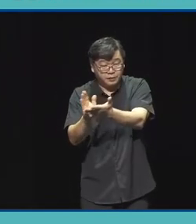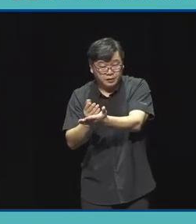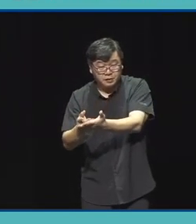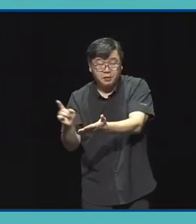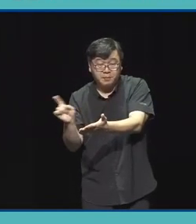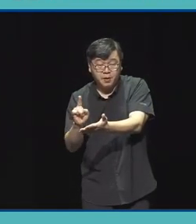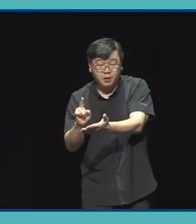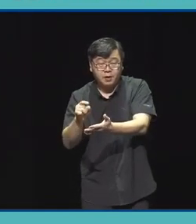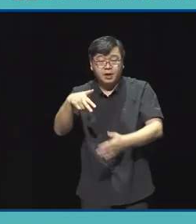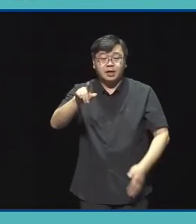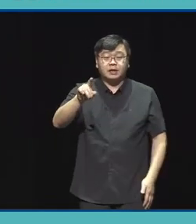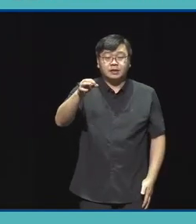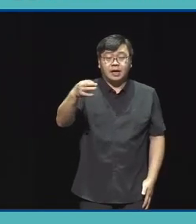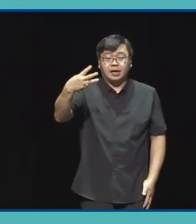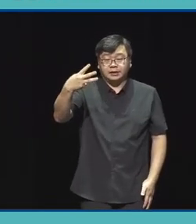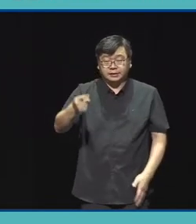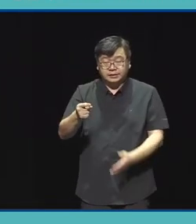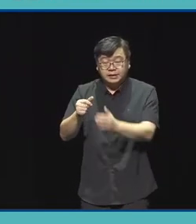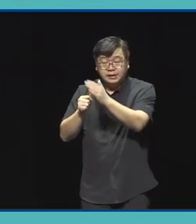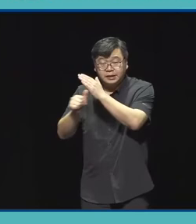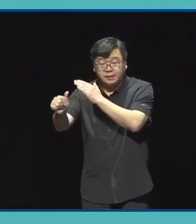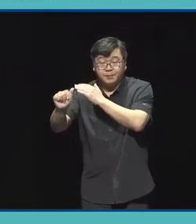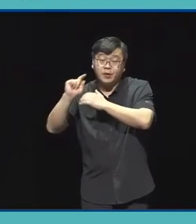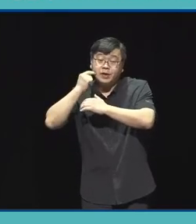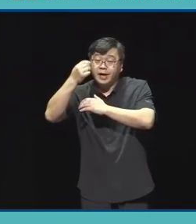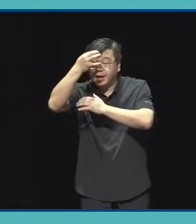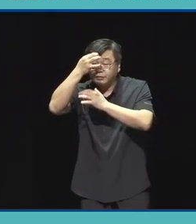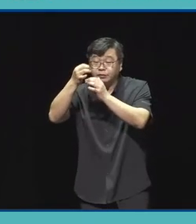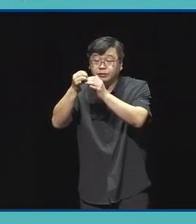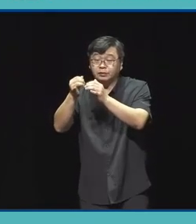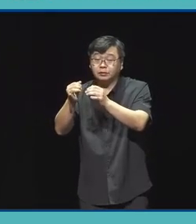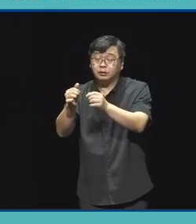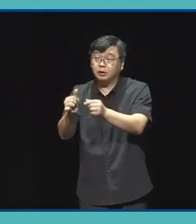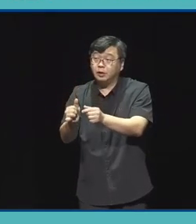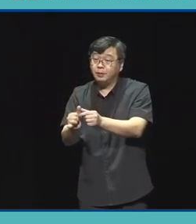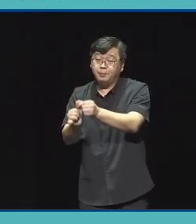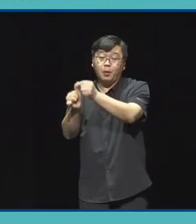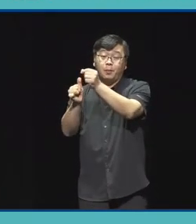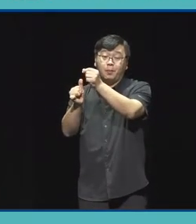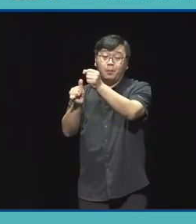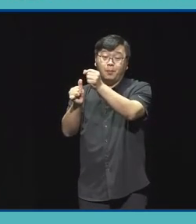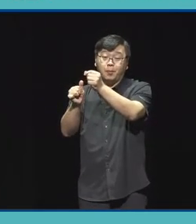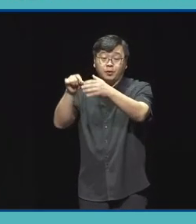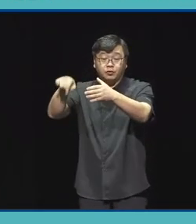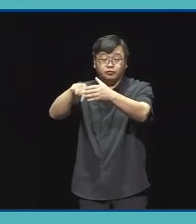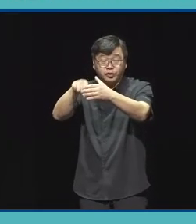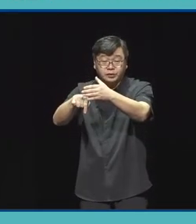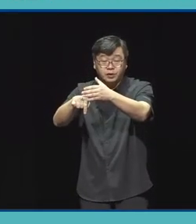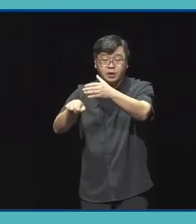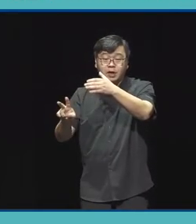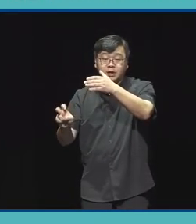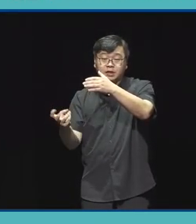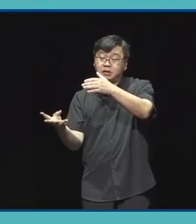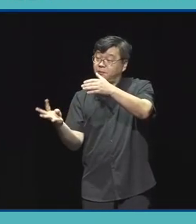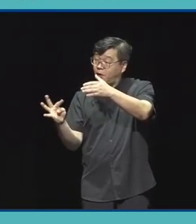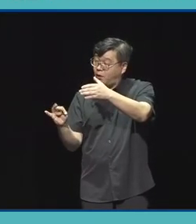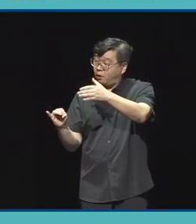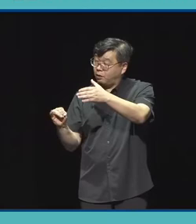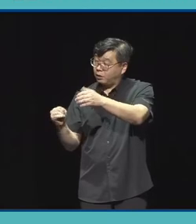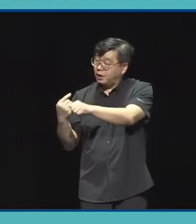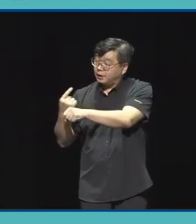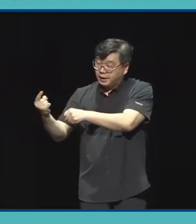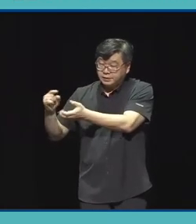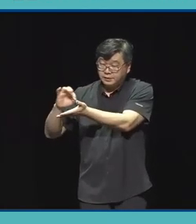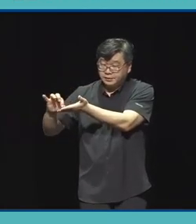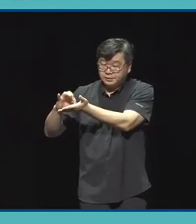말씀드렸던 장르 대표 공연이 실제로 기 선정된 사업들이 있습니다 그 가운데 20억 6210만원은 이미